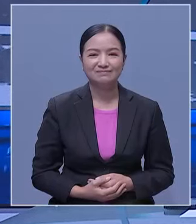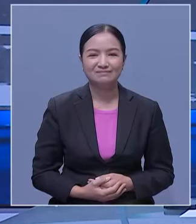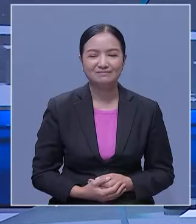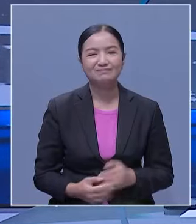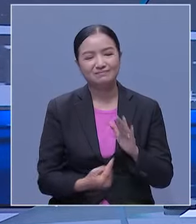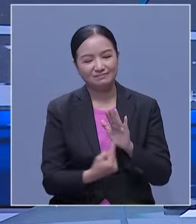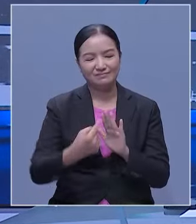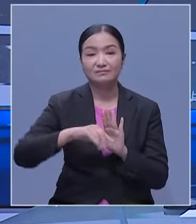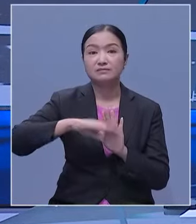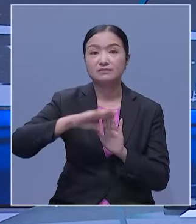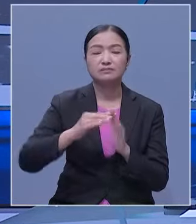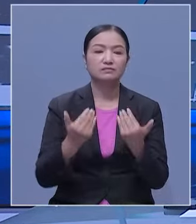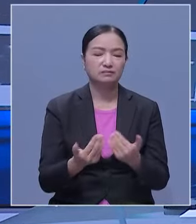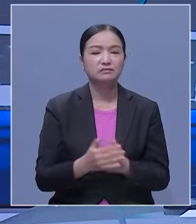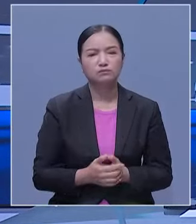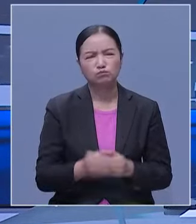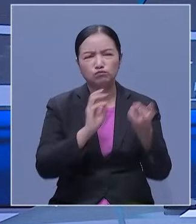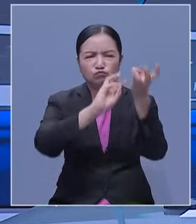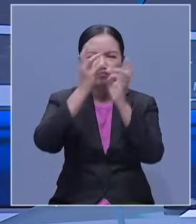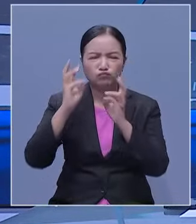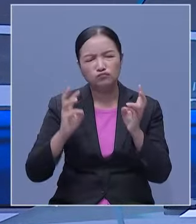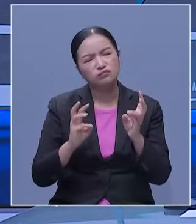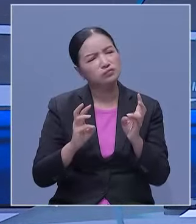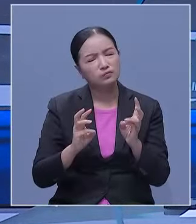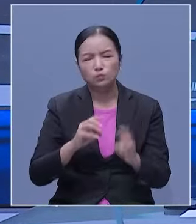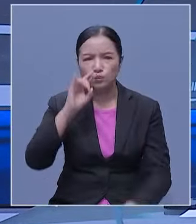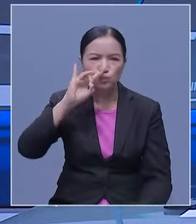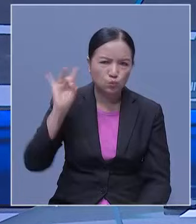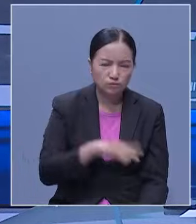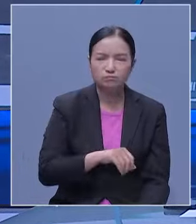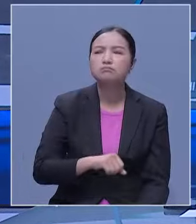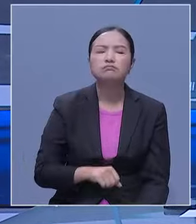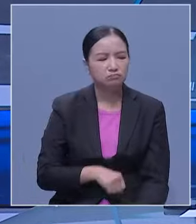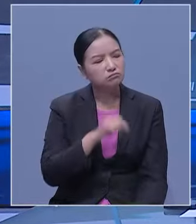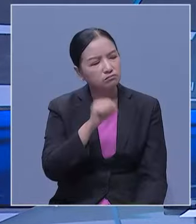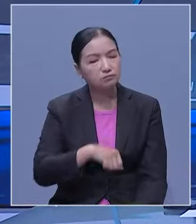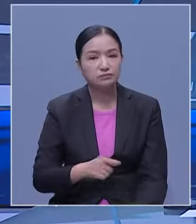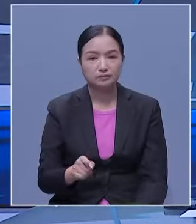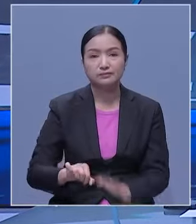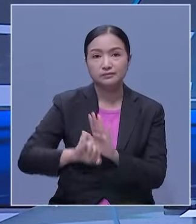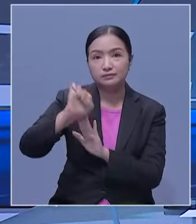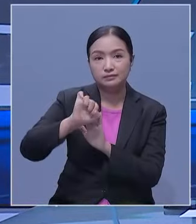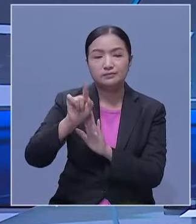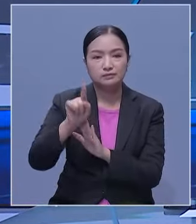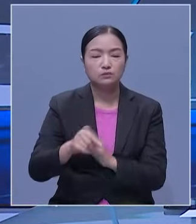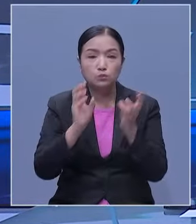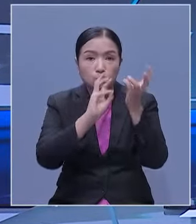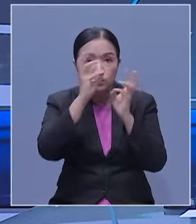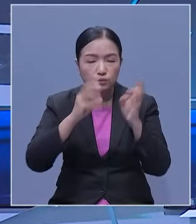เอาขึ้นเหนือกันหน่อยนะคะคุณผู้ชมช่วงนี้สถานการณ์ฝุ่นเรียกได้ว่ายังสาหัสก็ว่าได้นะคะวันนี้ที่เชียงใหม่เห็นบอกว่าค่